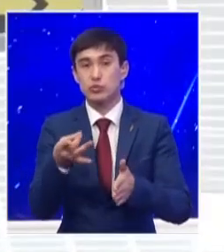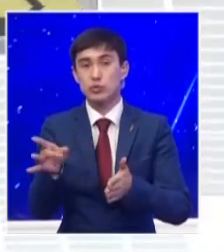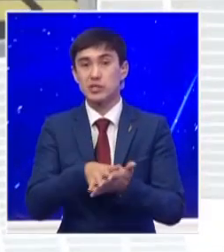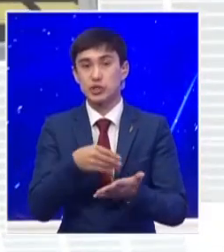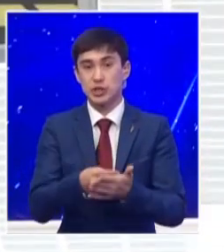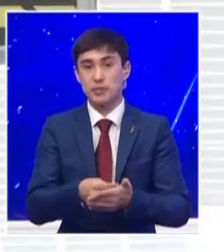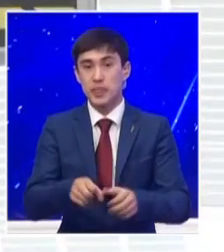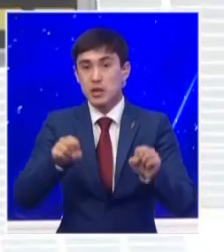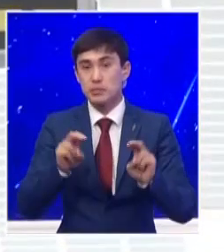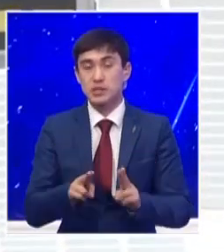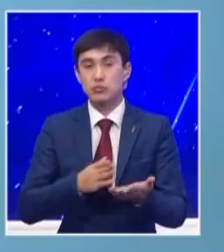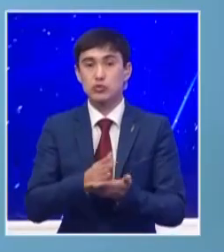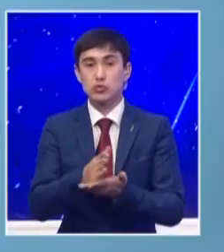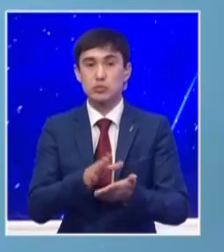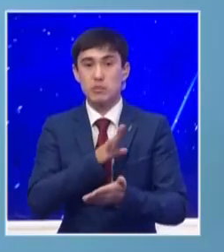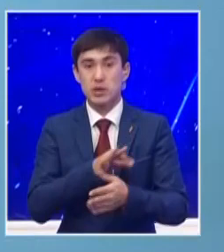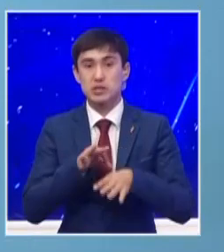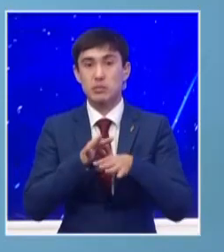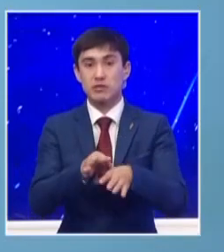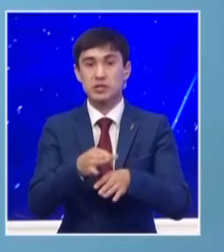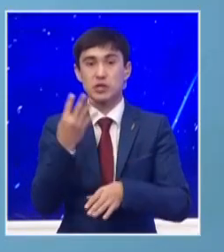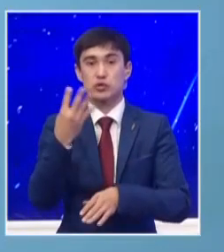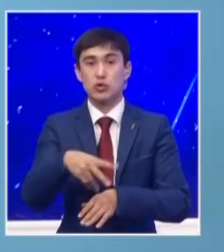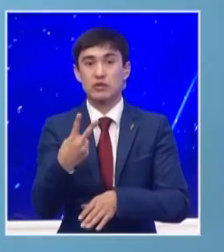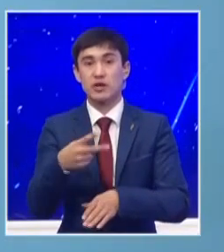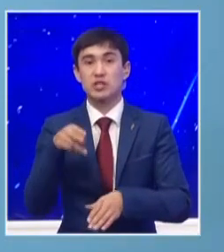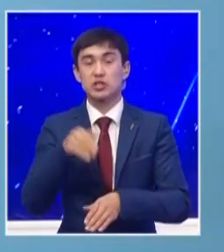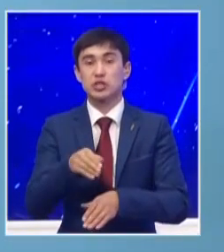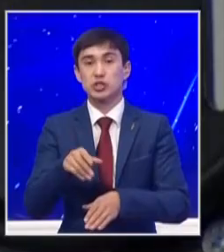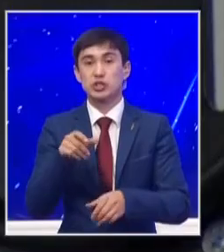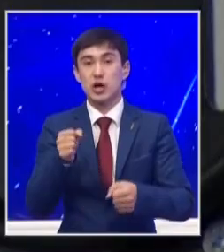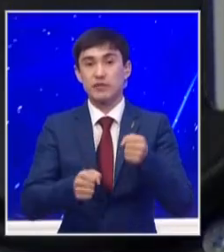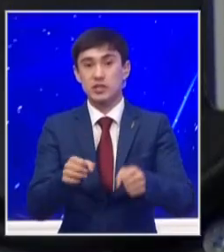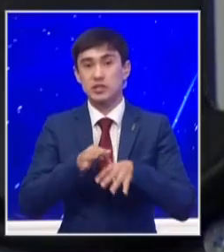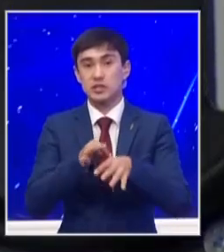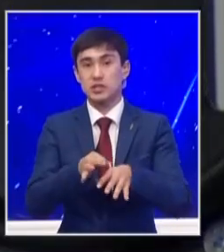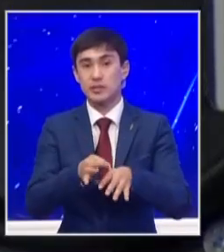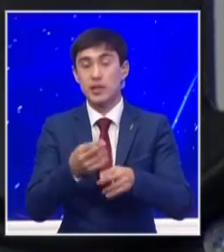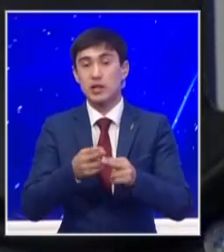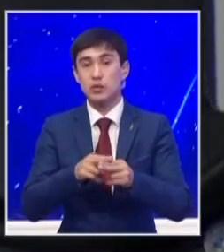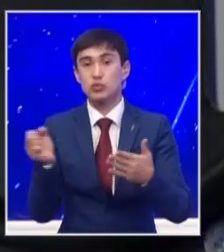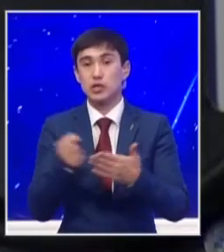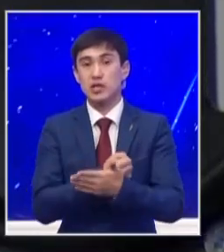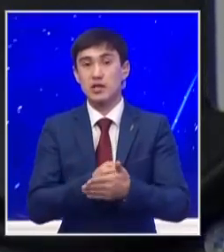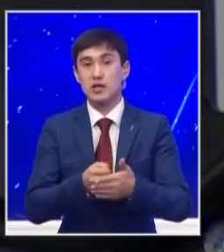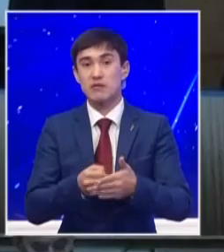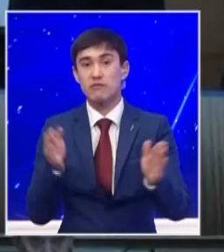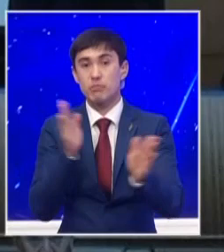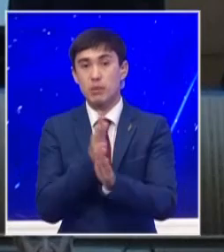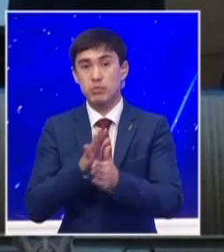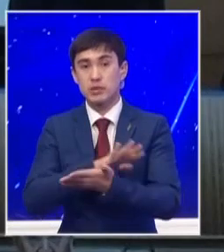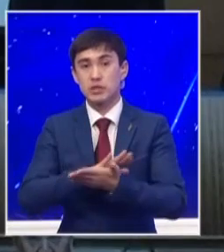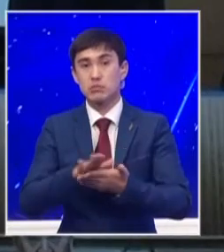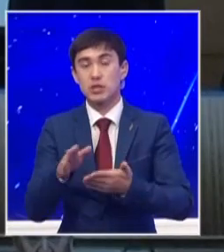республиканского значения специальными службами были сопровождения автотранспортных средств для устранения капризов погоды